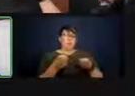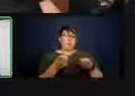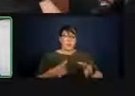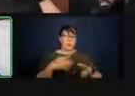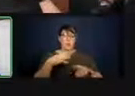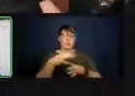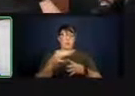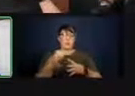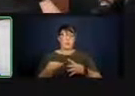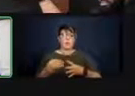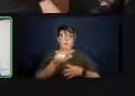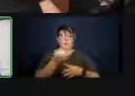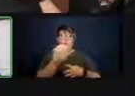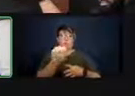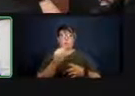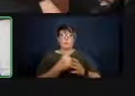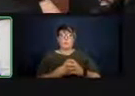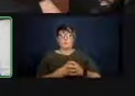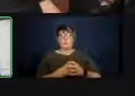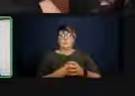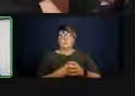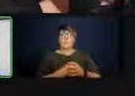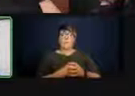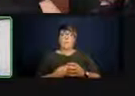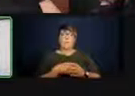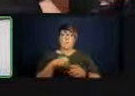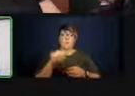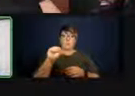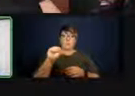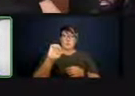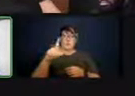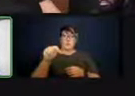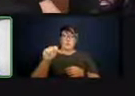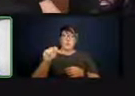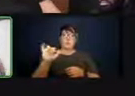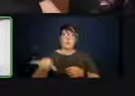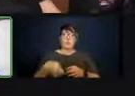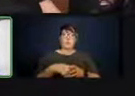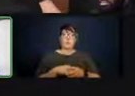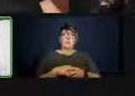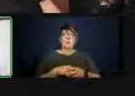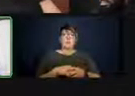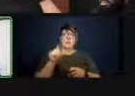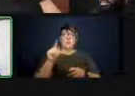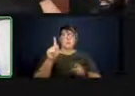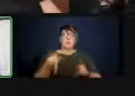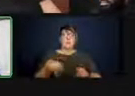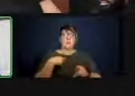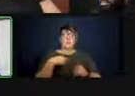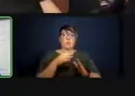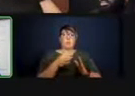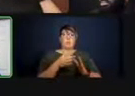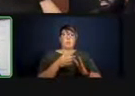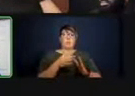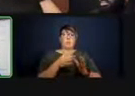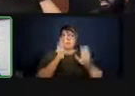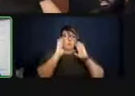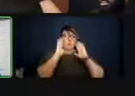والخطة الداعمة طبعا تحديد مدير لهذه المبادرة تشويس زون، وأيضا